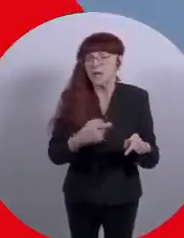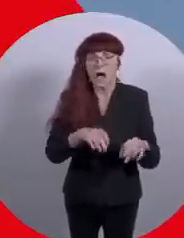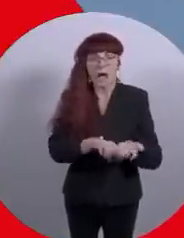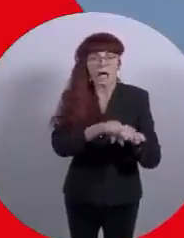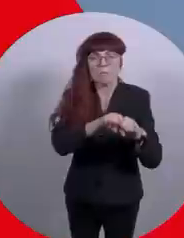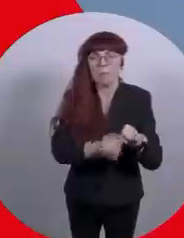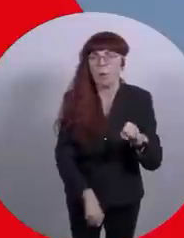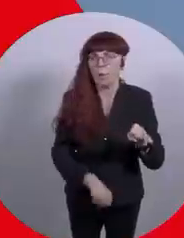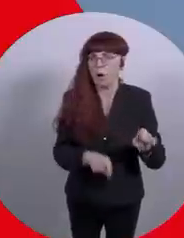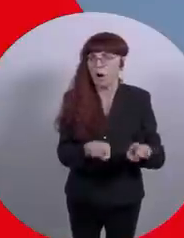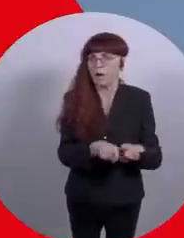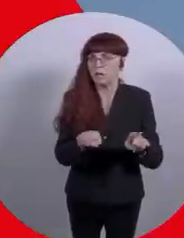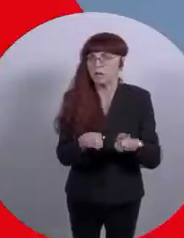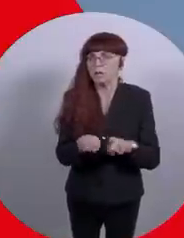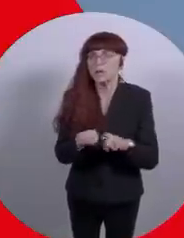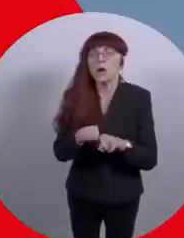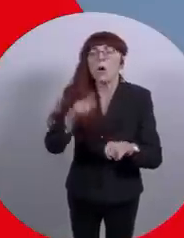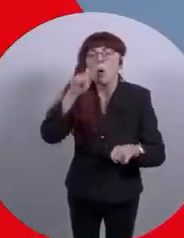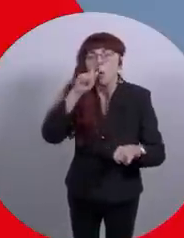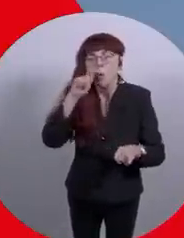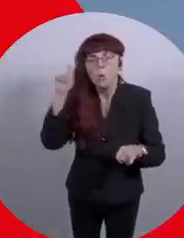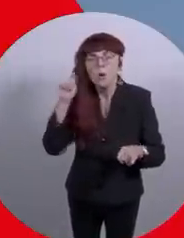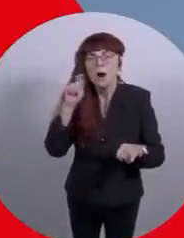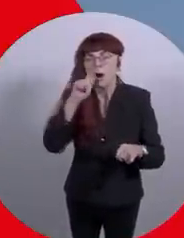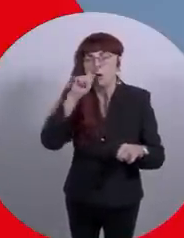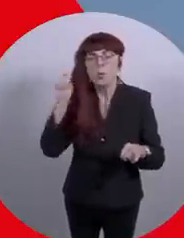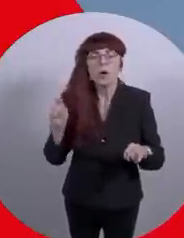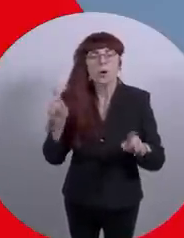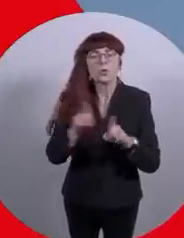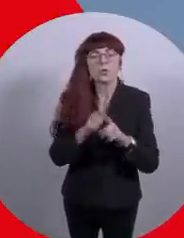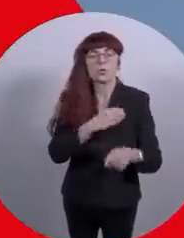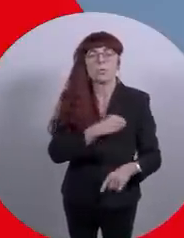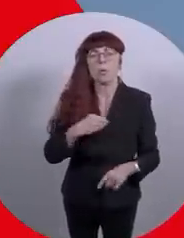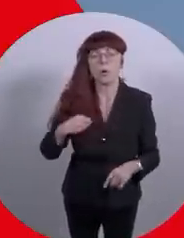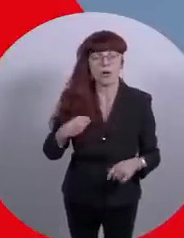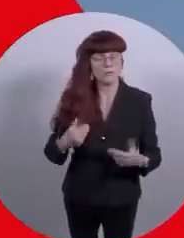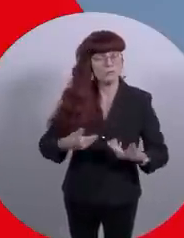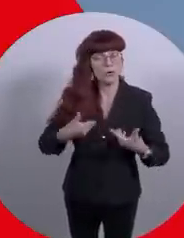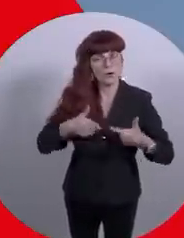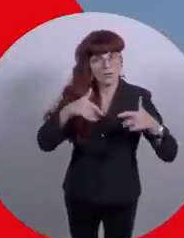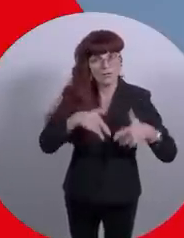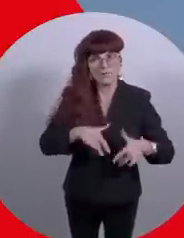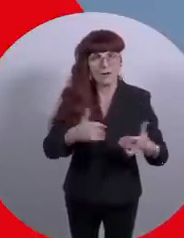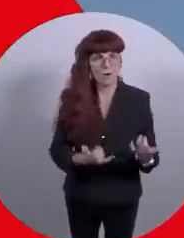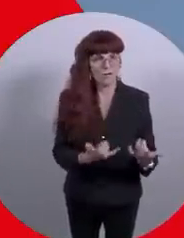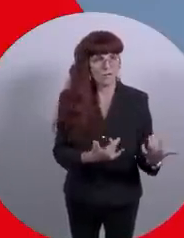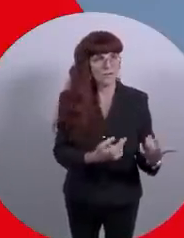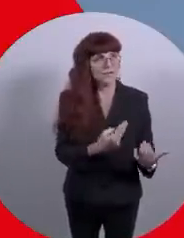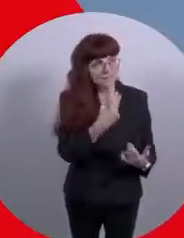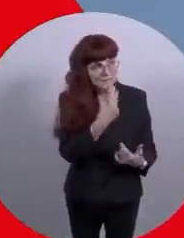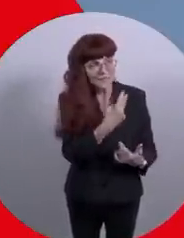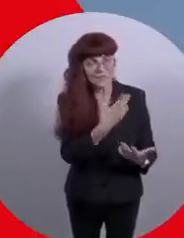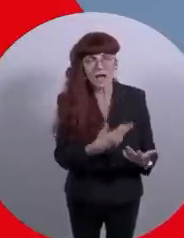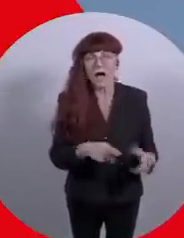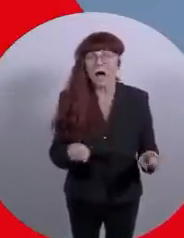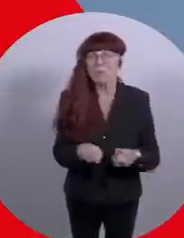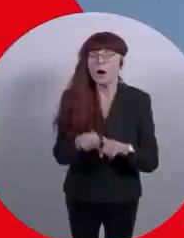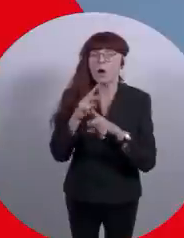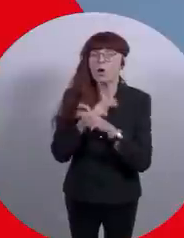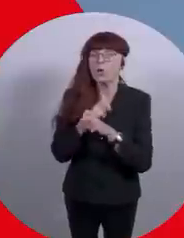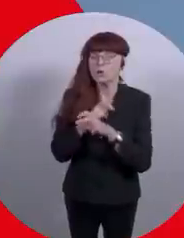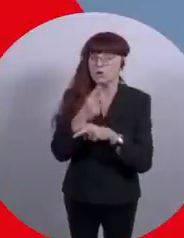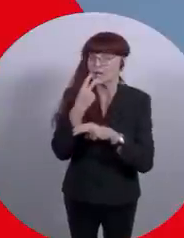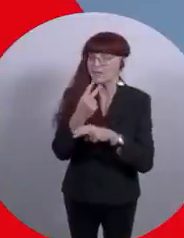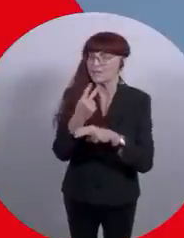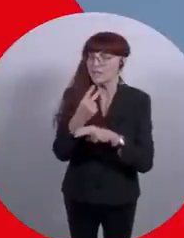unsere ungarische und polnische Schwesterparteien hier auch bei uns sind aber wir sehen ja das auch in Österreich dass es heißt